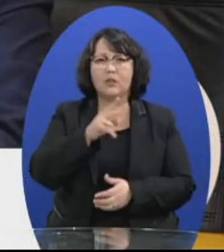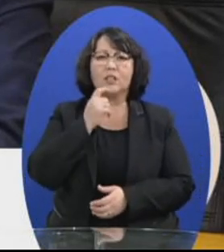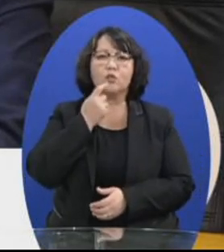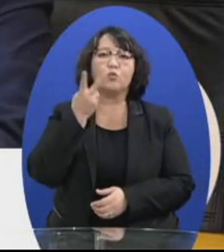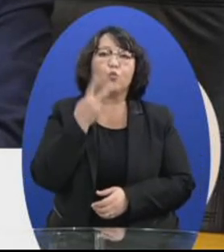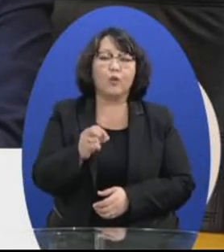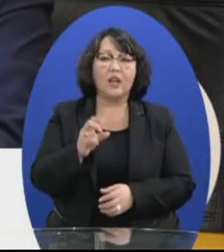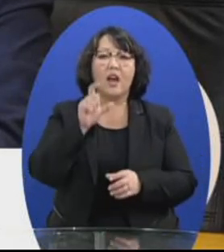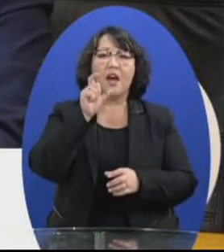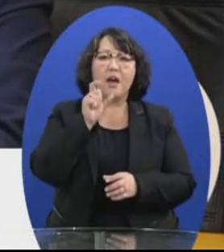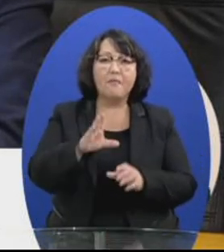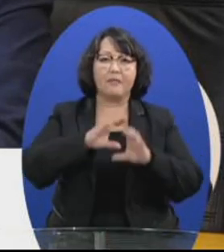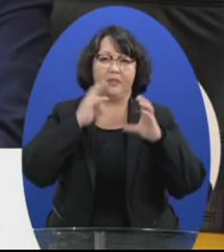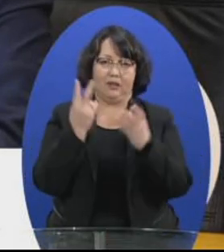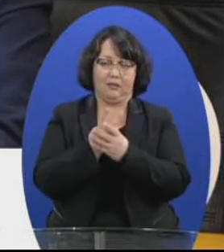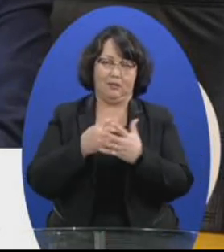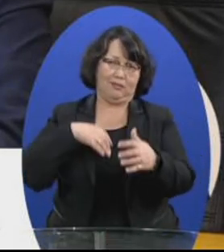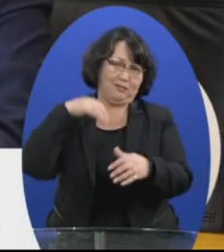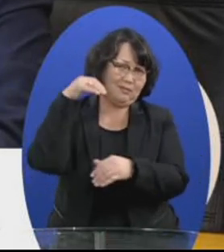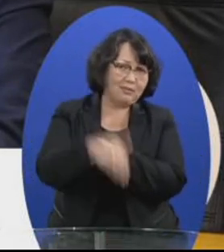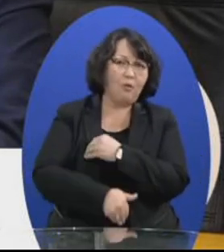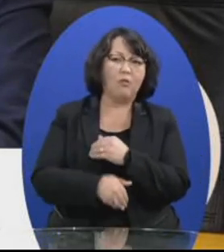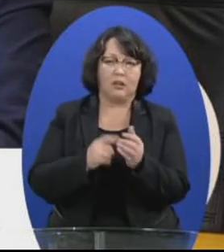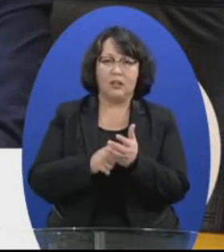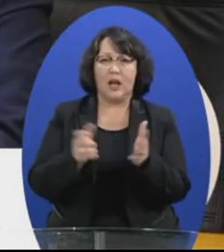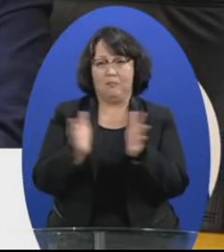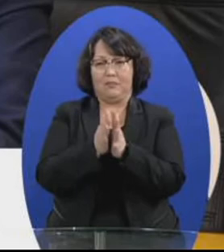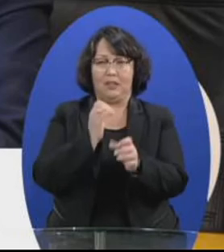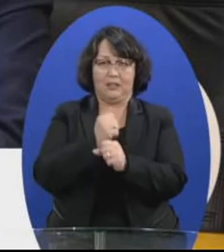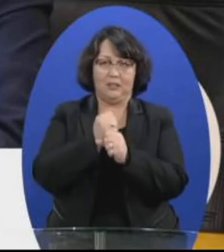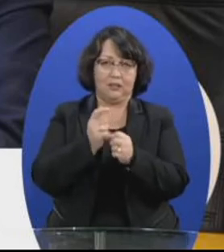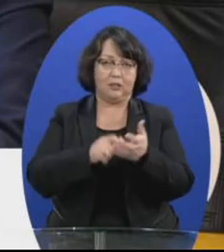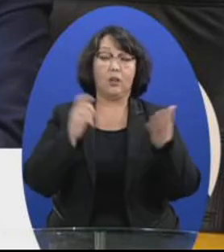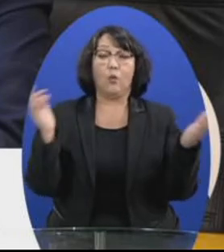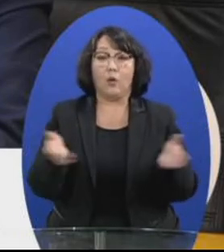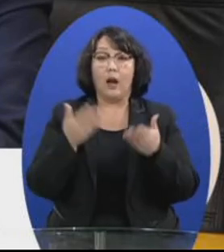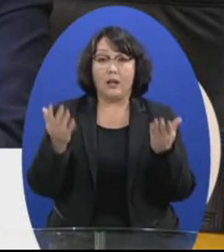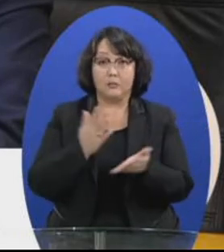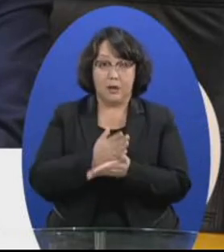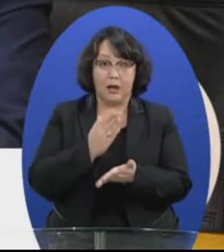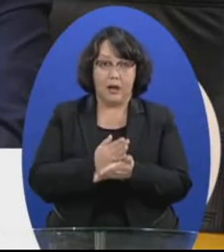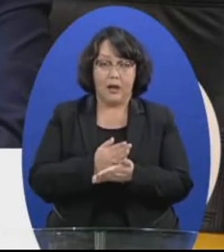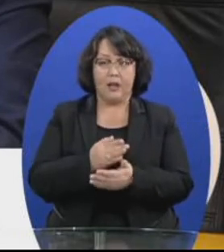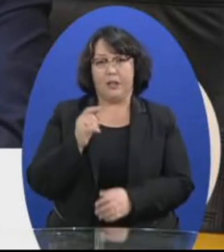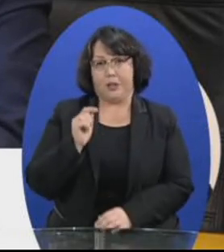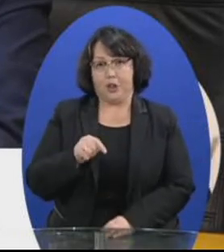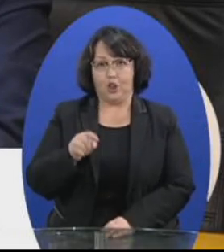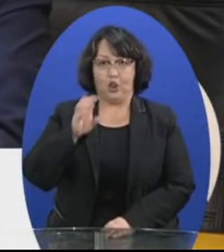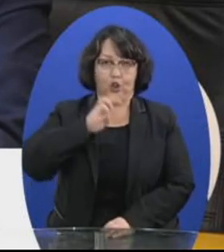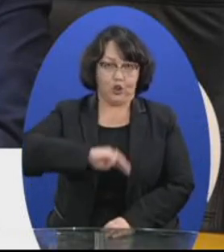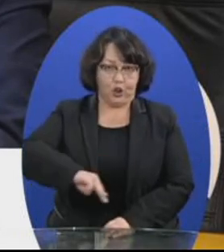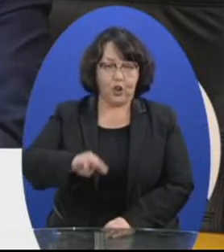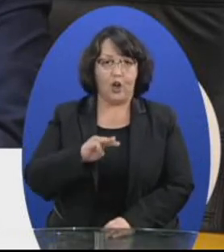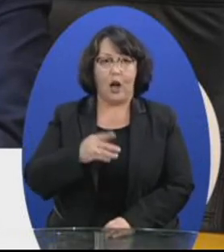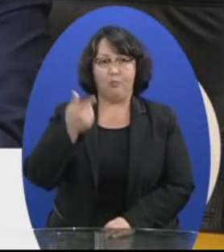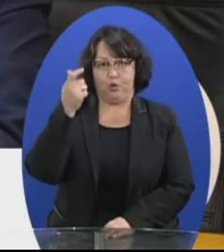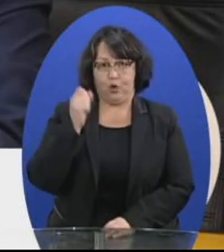үеийг өв санааны нэгдэлтэй давхын төлөө хамтарч ажиллахыг уриалж байна. За үүний тулд хамгийн